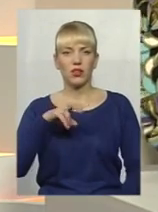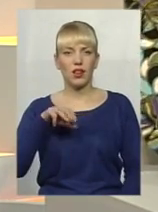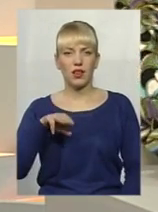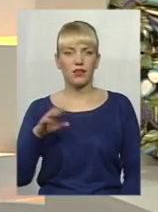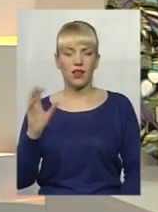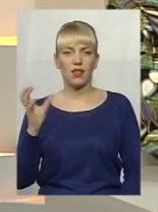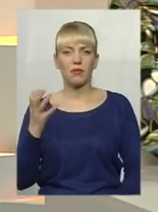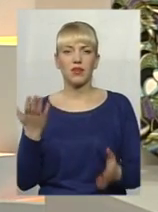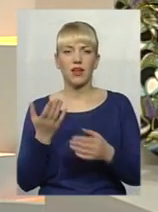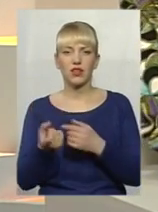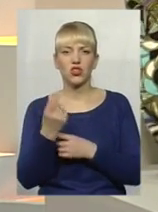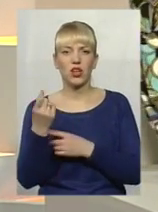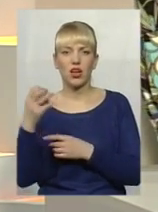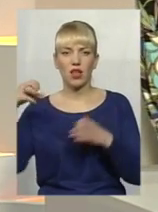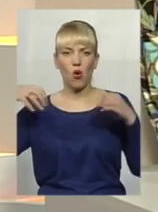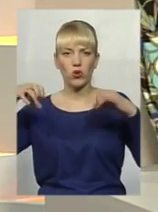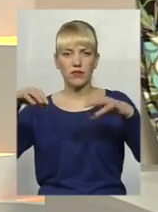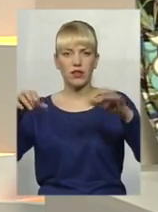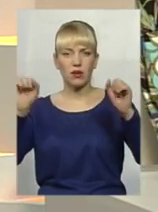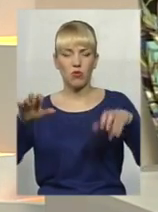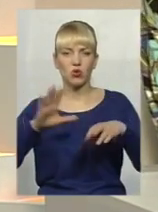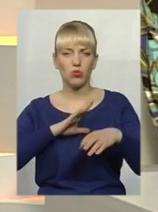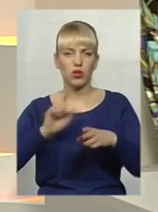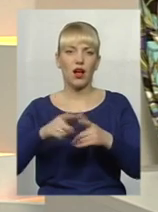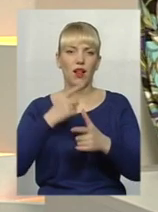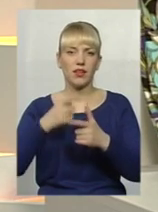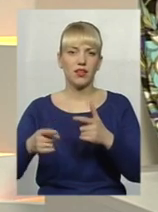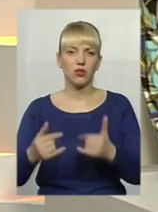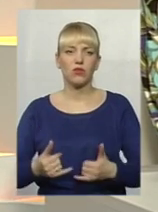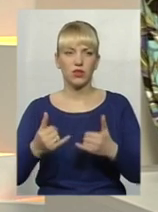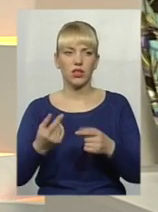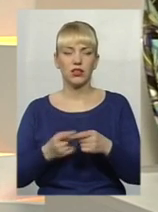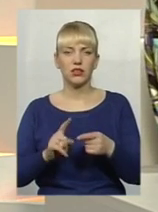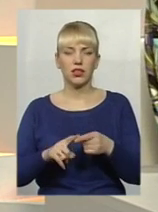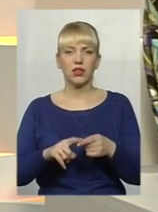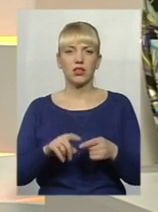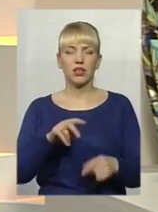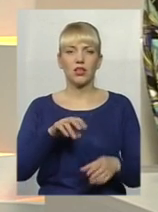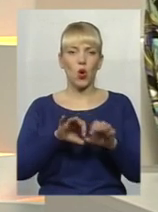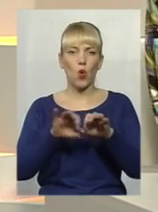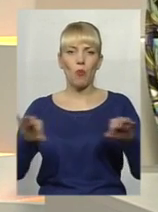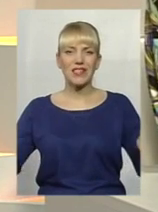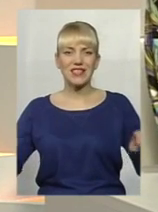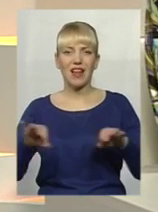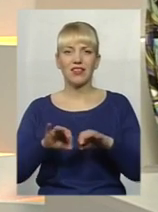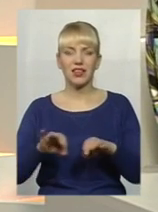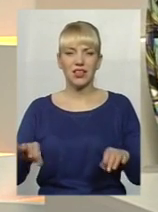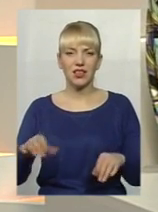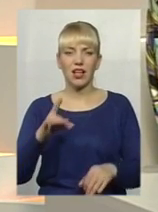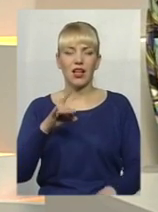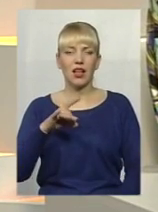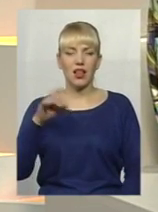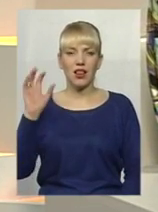які джерела освітлення можуть стати альтернативою для оцих от люмінесцентних ламп?